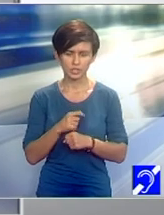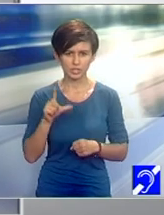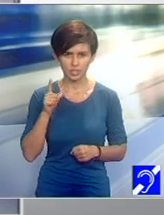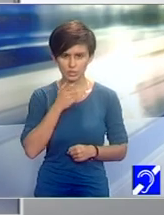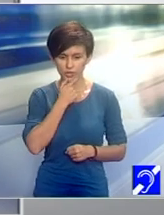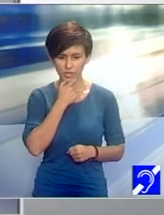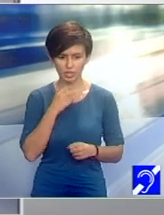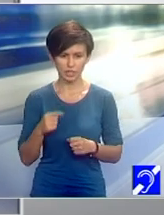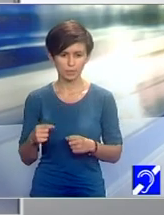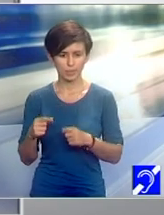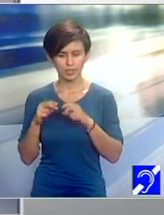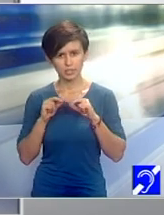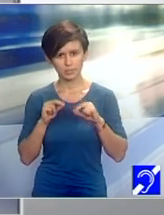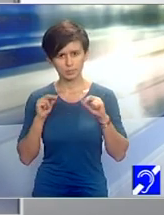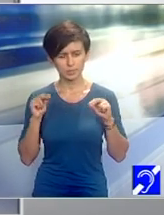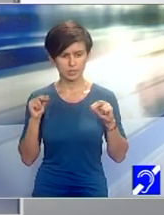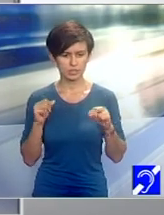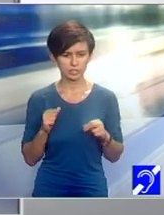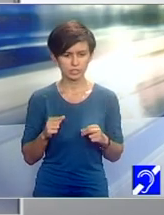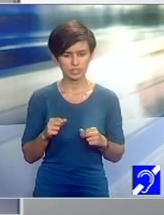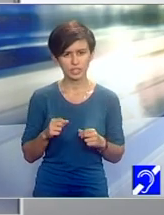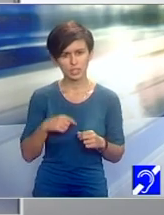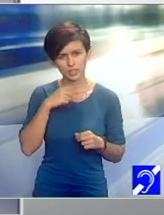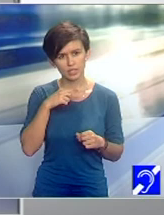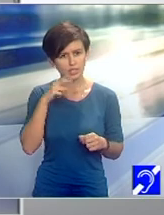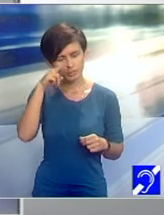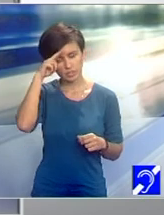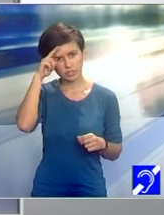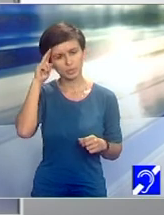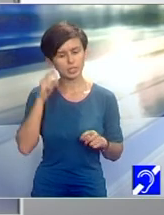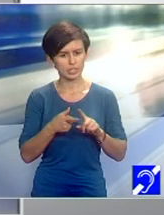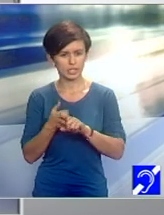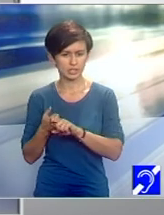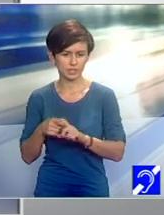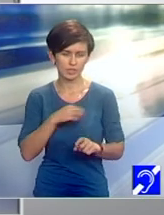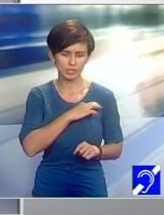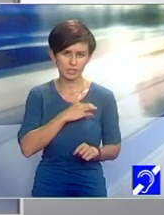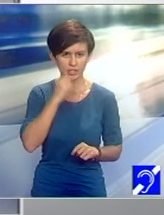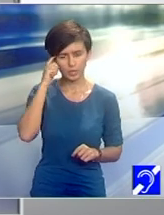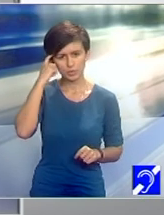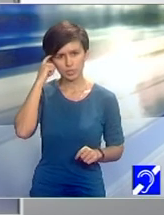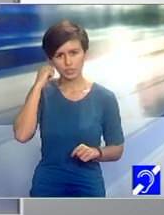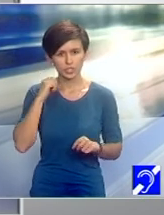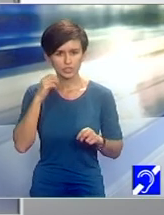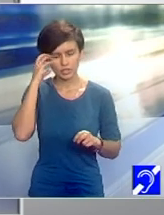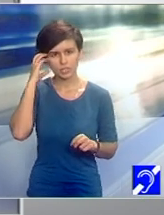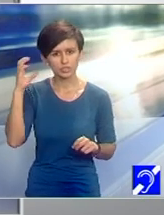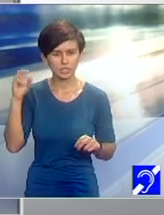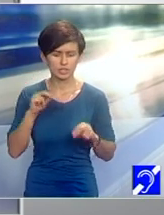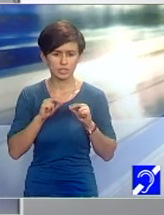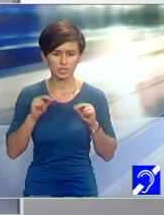și Didactică în Limba Germană, ce ține de Facultatea de Psihologie și Științe ale Educației, și întăresc